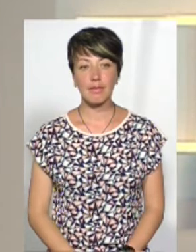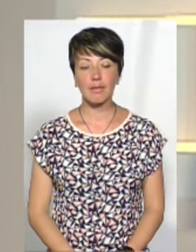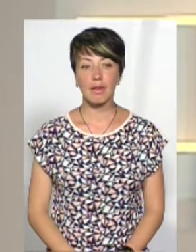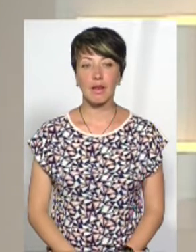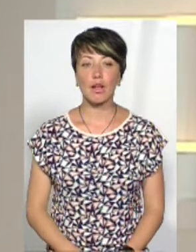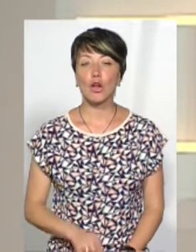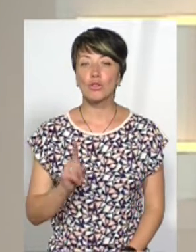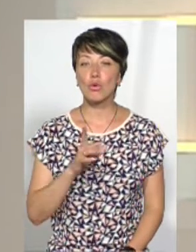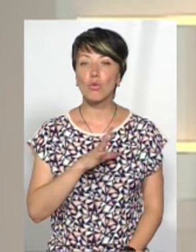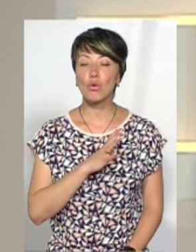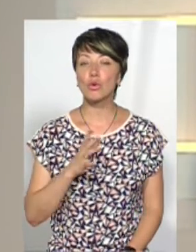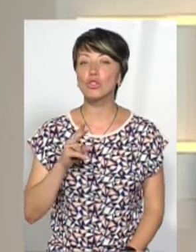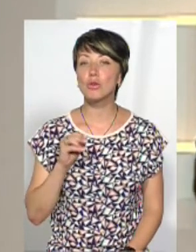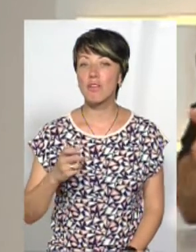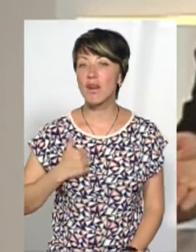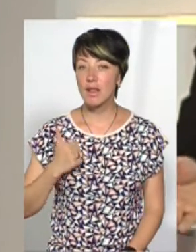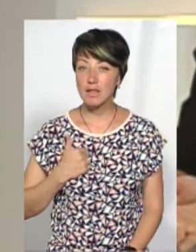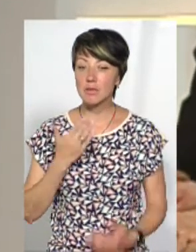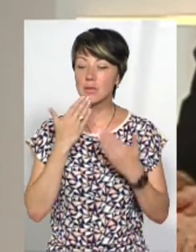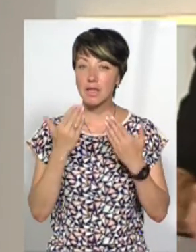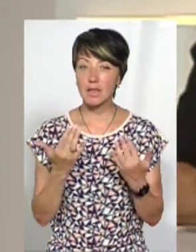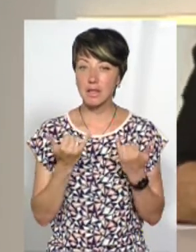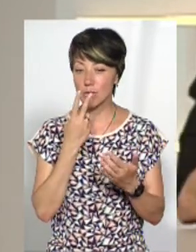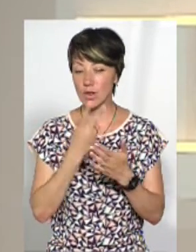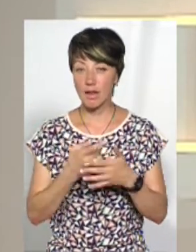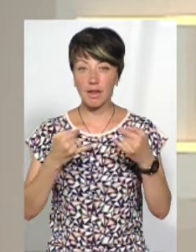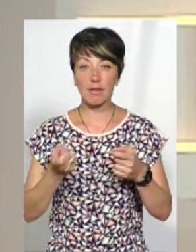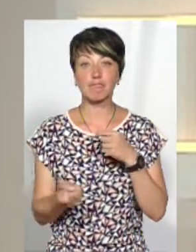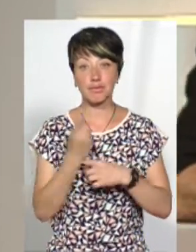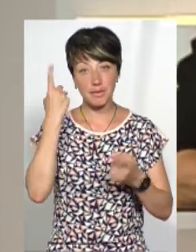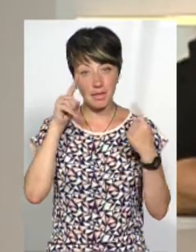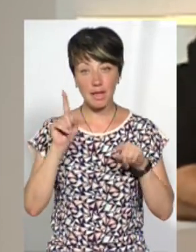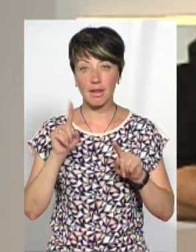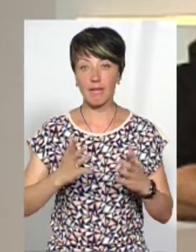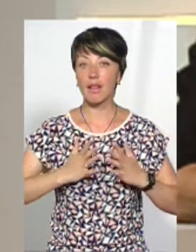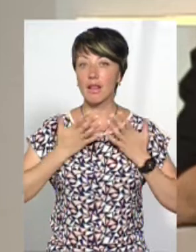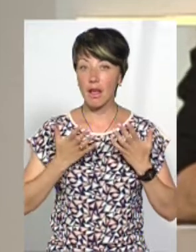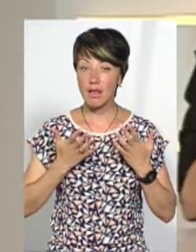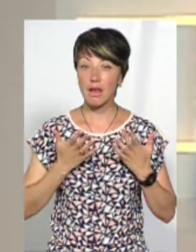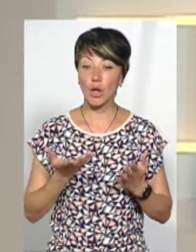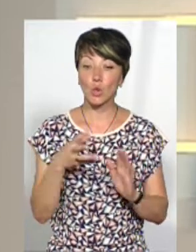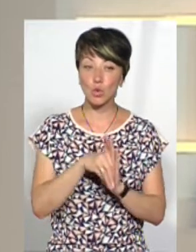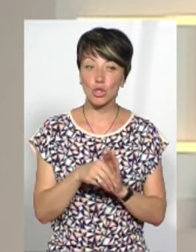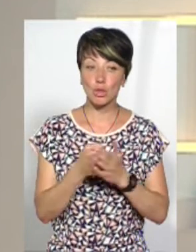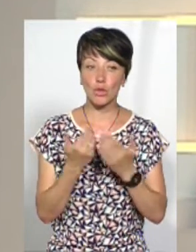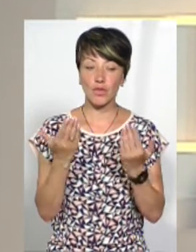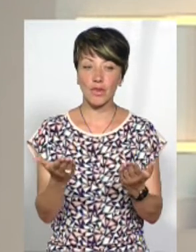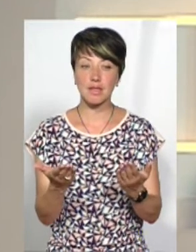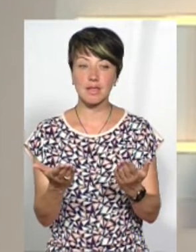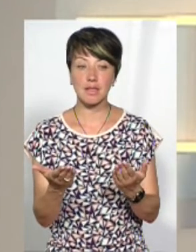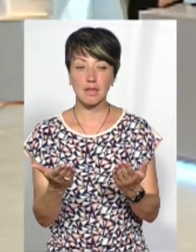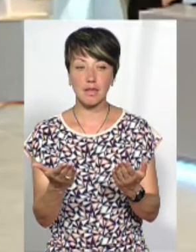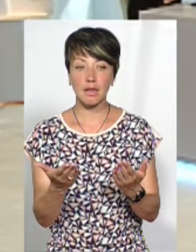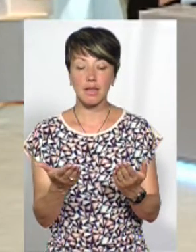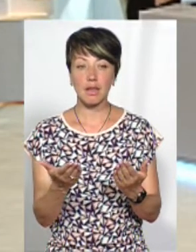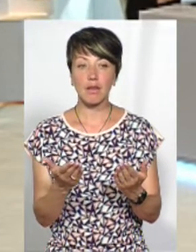чим хвалитися, я хотів вас запитати. Можливо, хтось подивиться зараз ефір, в когось появиться якась ідея, навіть натхнення долучитися до соціального